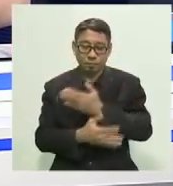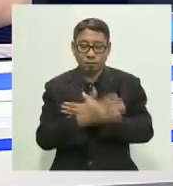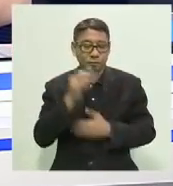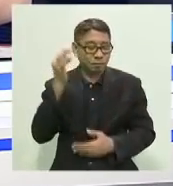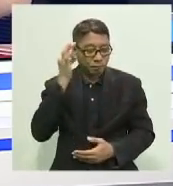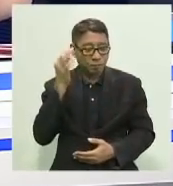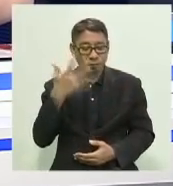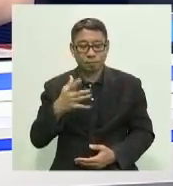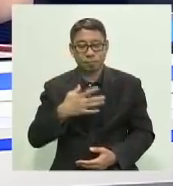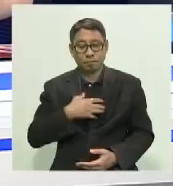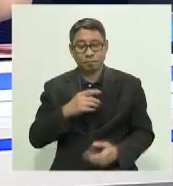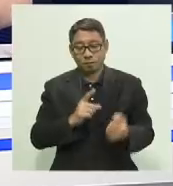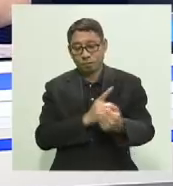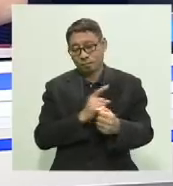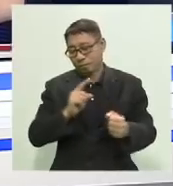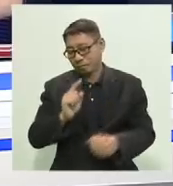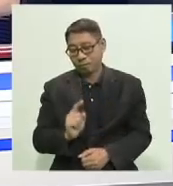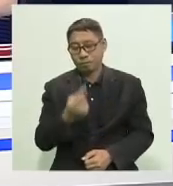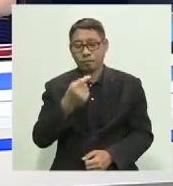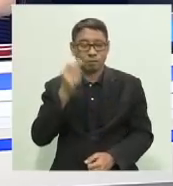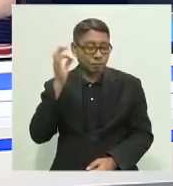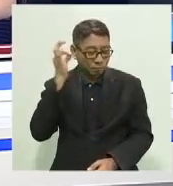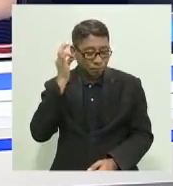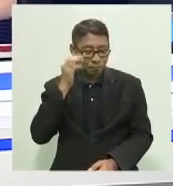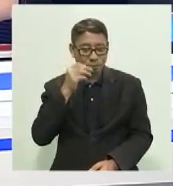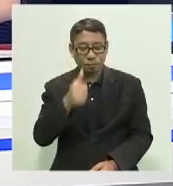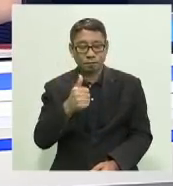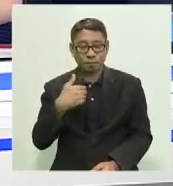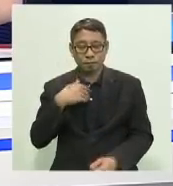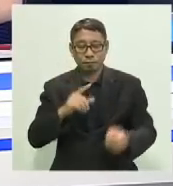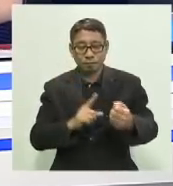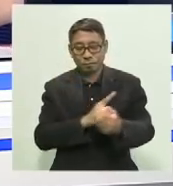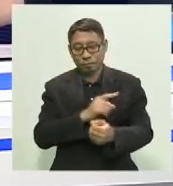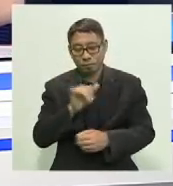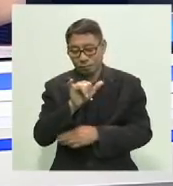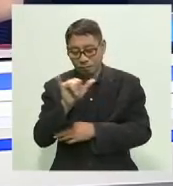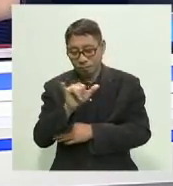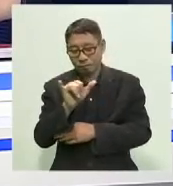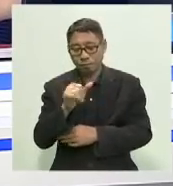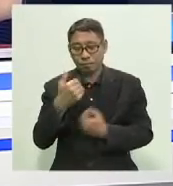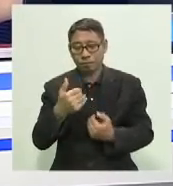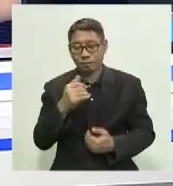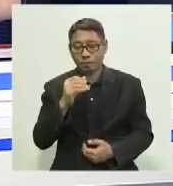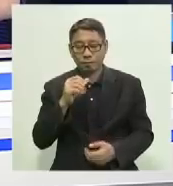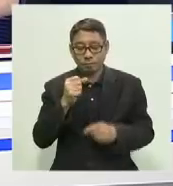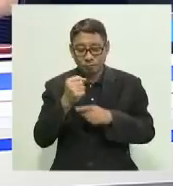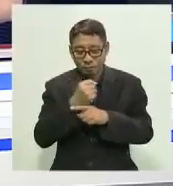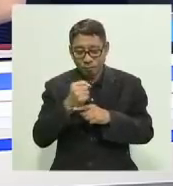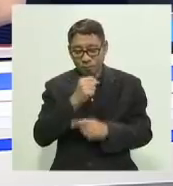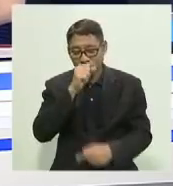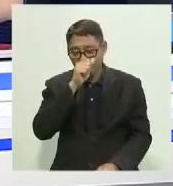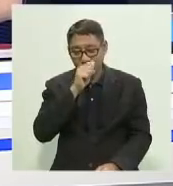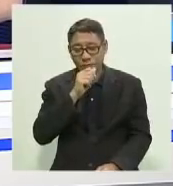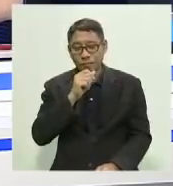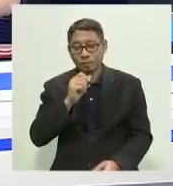เมื่อกี้ฟังแล้วอยากจะฟังเต็มๆใหม่นะครับก็ฟังได้ไม่ยากนะครับแค่เพลงแค่เข้า YouTube เท่านั้นนะครับ ไปหัดร้องด้วยนะคุณ เออดี